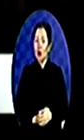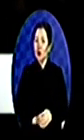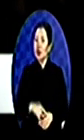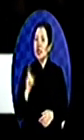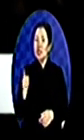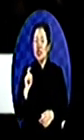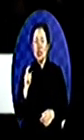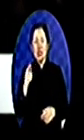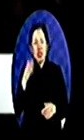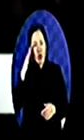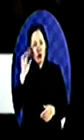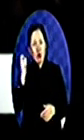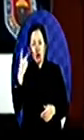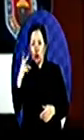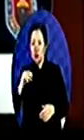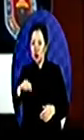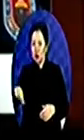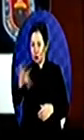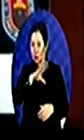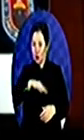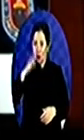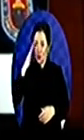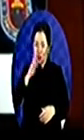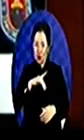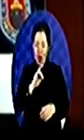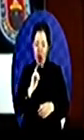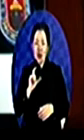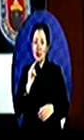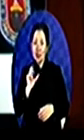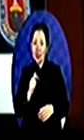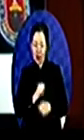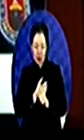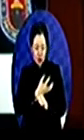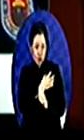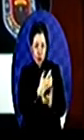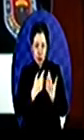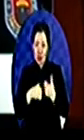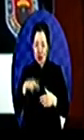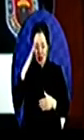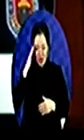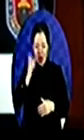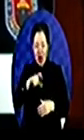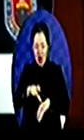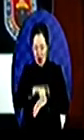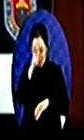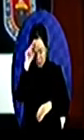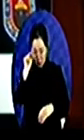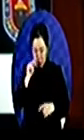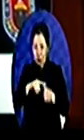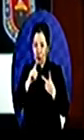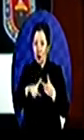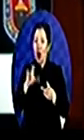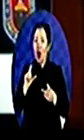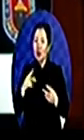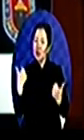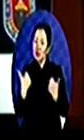хугацаа цэргийн алба хаагчид инх цагийн зэвсэгт хүчний хуулиар хүлээсэн үүргээ биелүүлж цэргийн эрдэмд суралцахын зэрэгцээ инхийг сахиулах ажиллагаанд